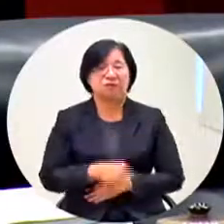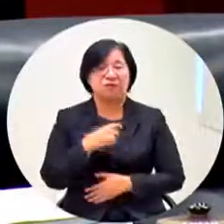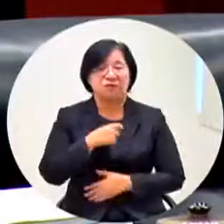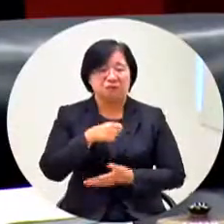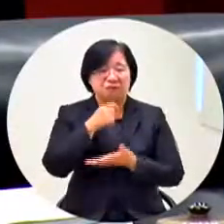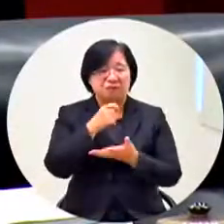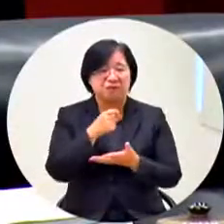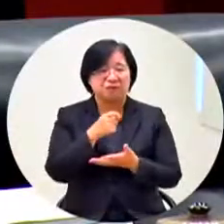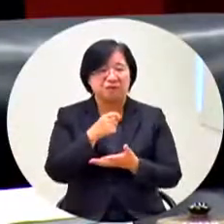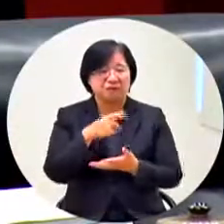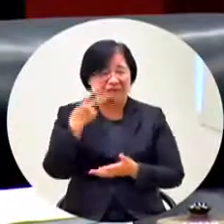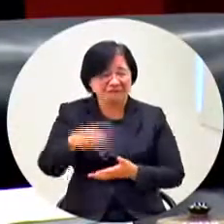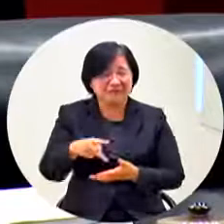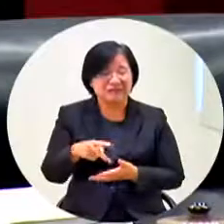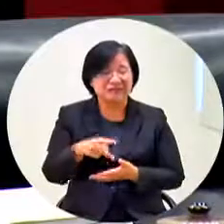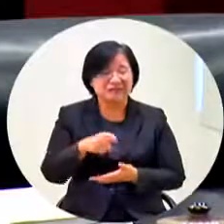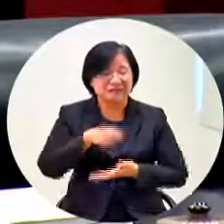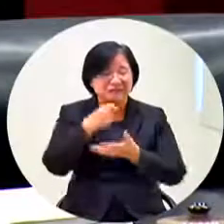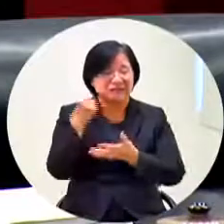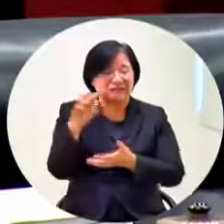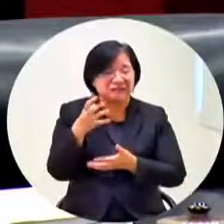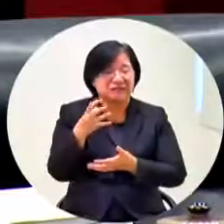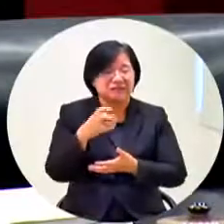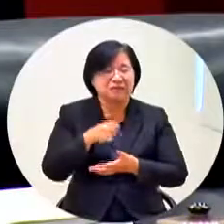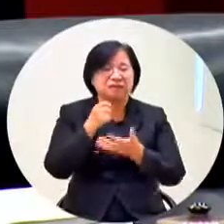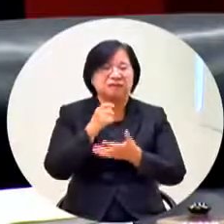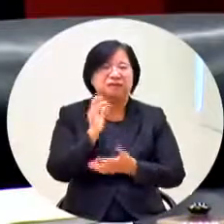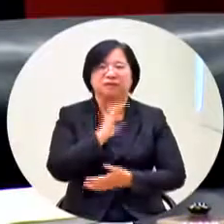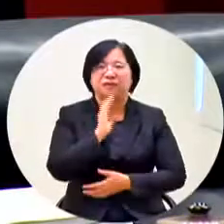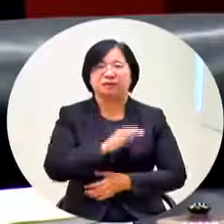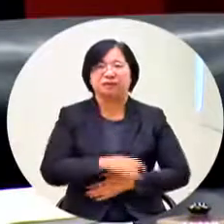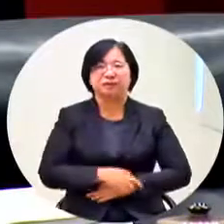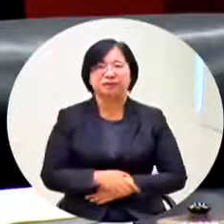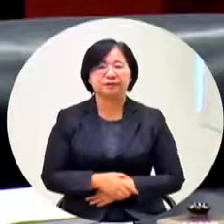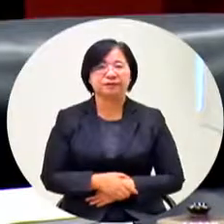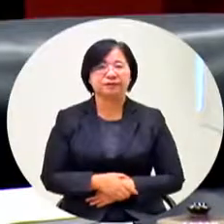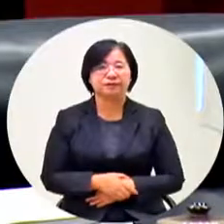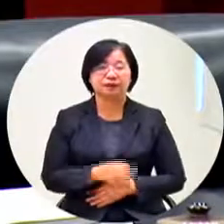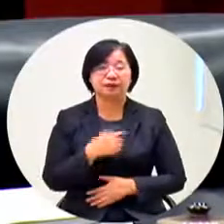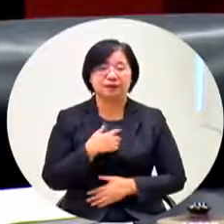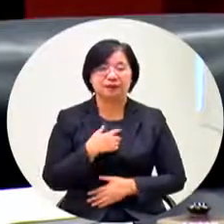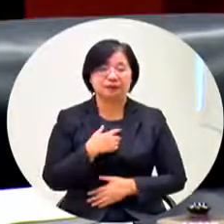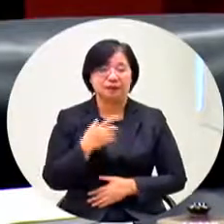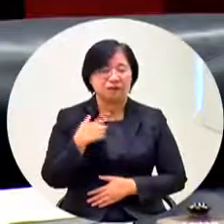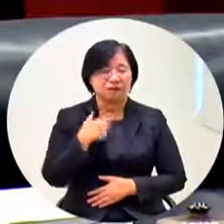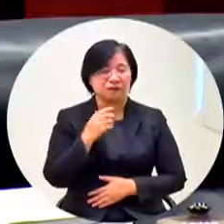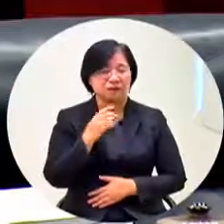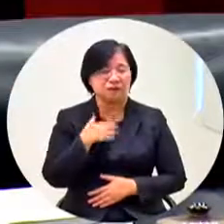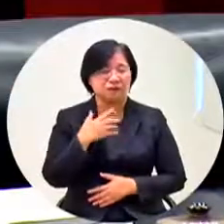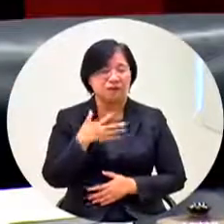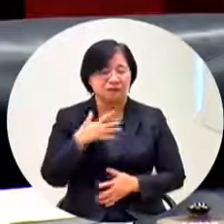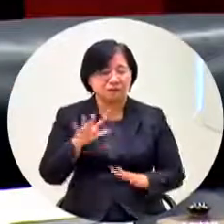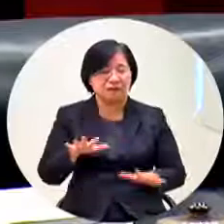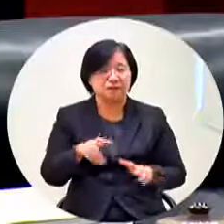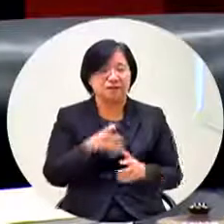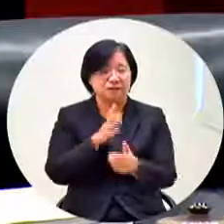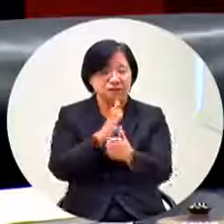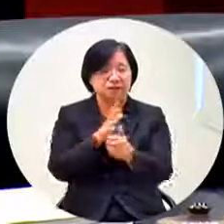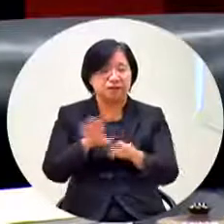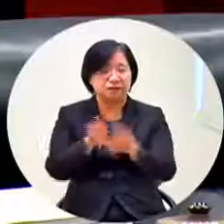新有新的政策，因为我知道那个没有用，好不好？那我想我就进入我的主题啦，我只